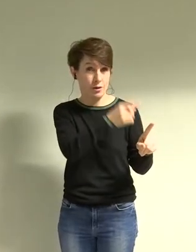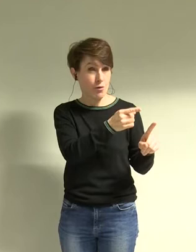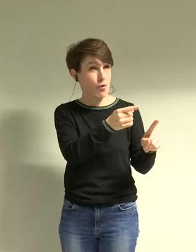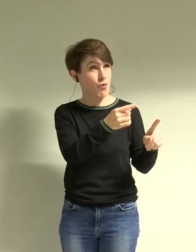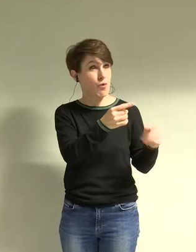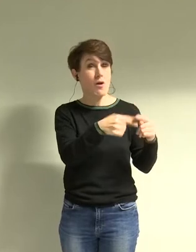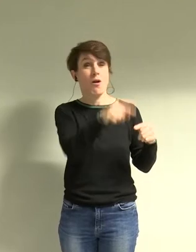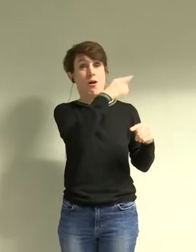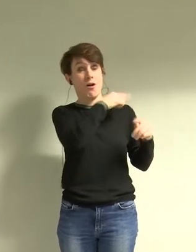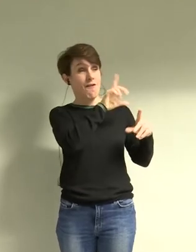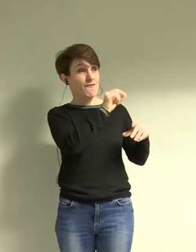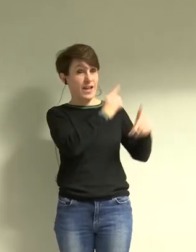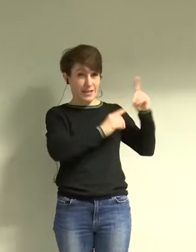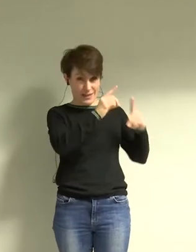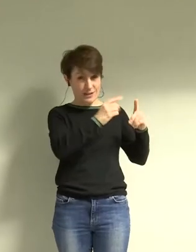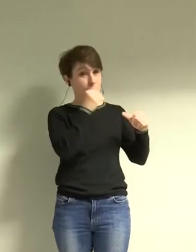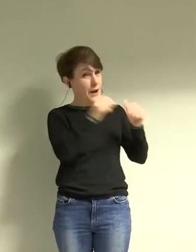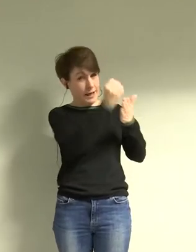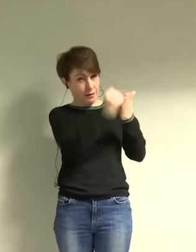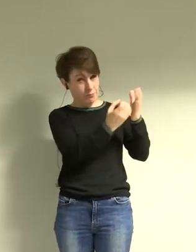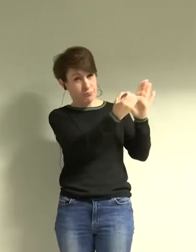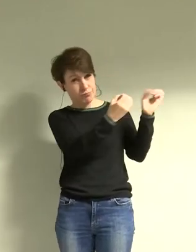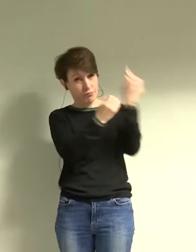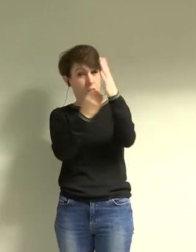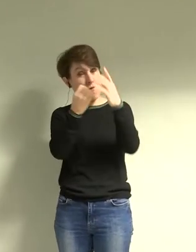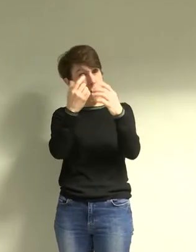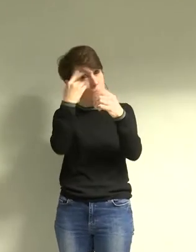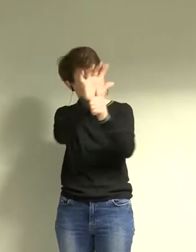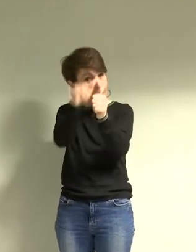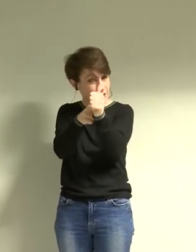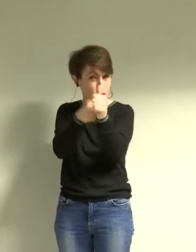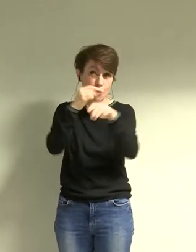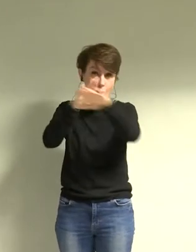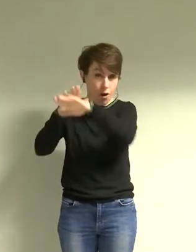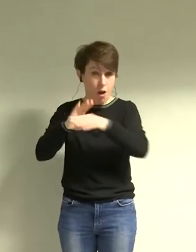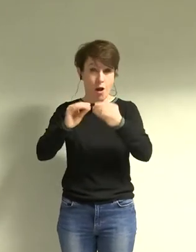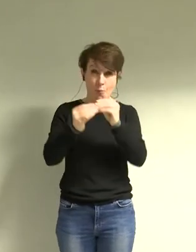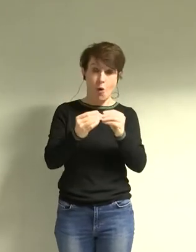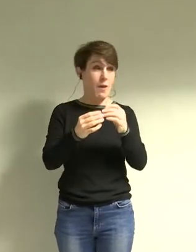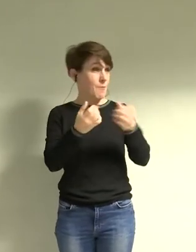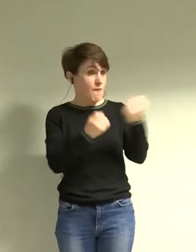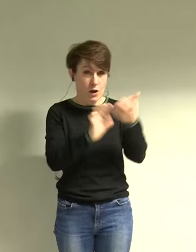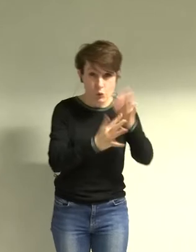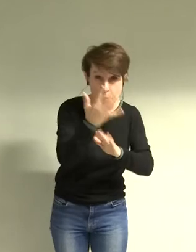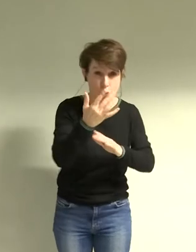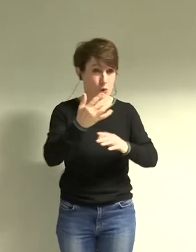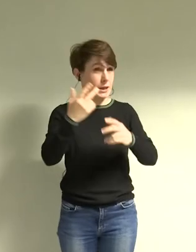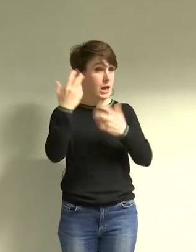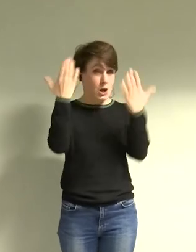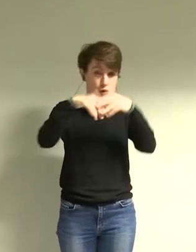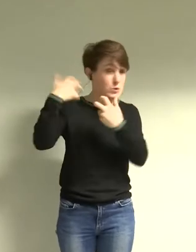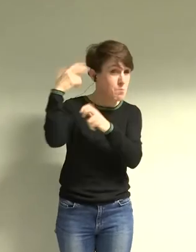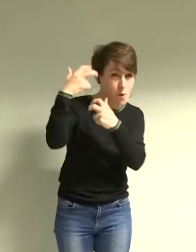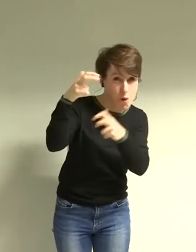secteur pour signaler les graves problèmes d'insécurité d'incivilités de voitures brûlées de tapage nocturne et